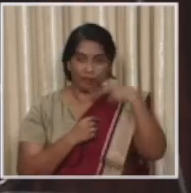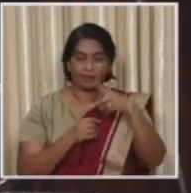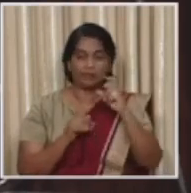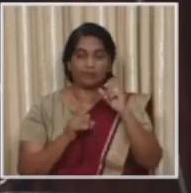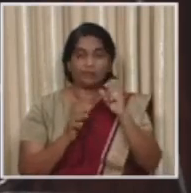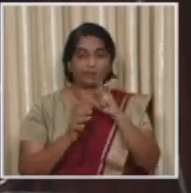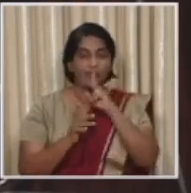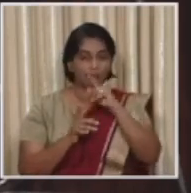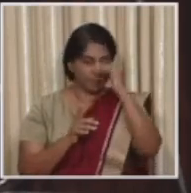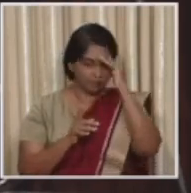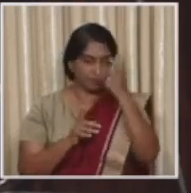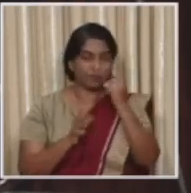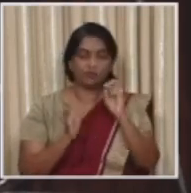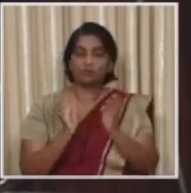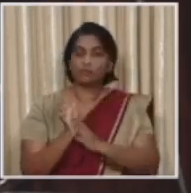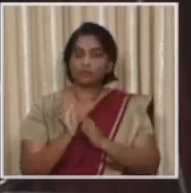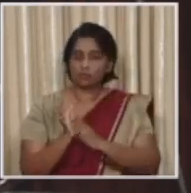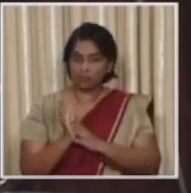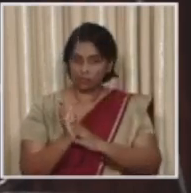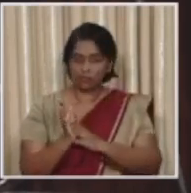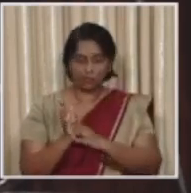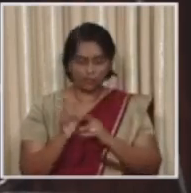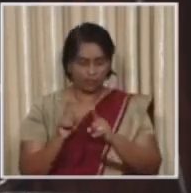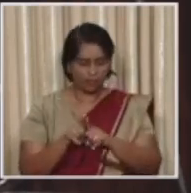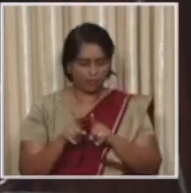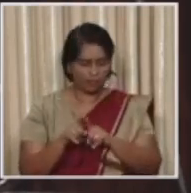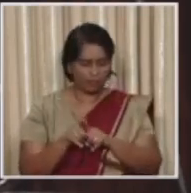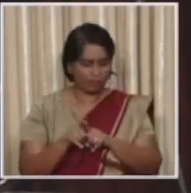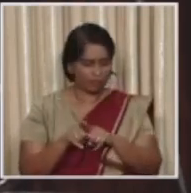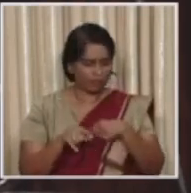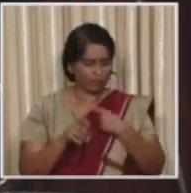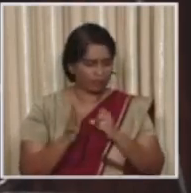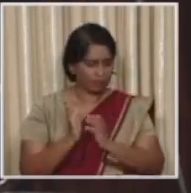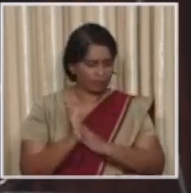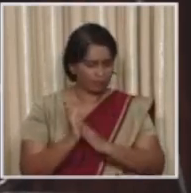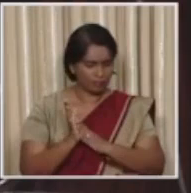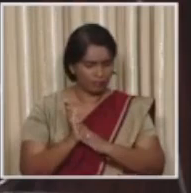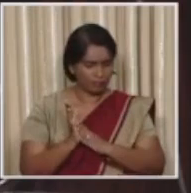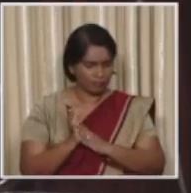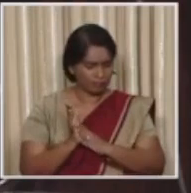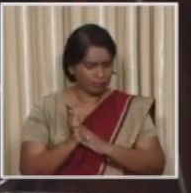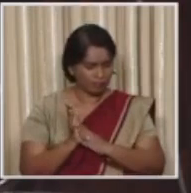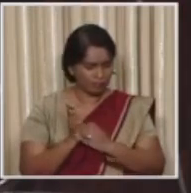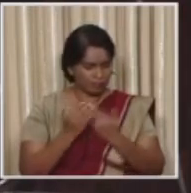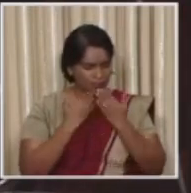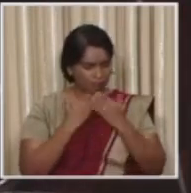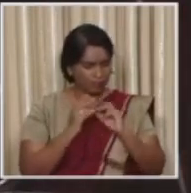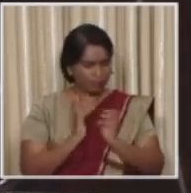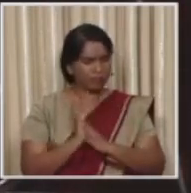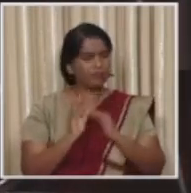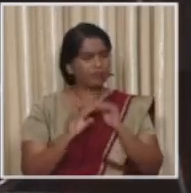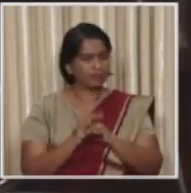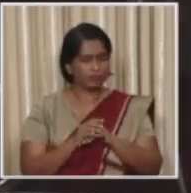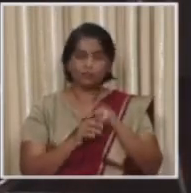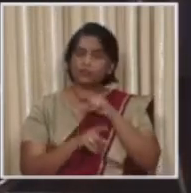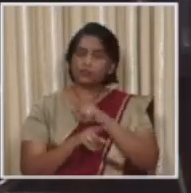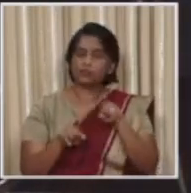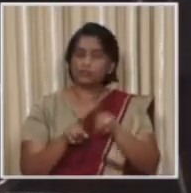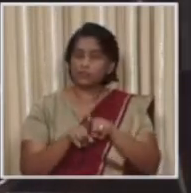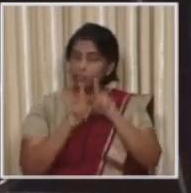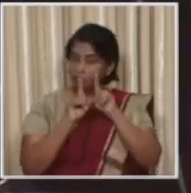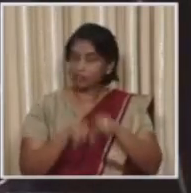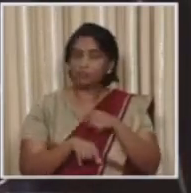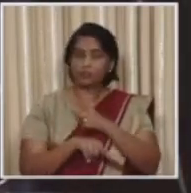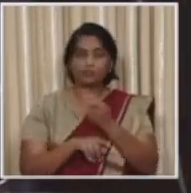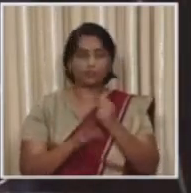කාරක සභාවේ සභාපතිතුමා සහ තවත් කාරක සභාවක සභාපතිතුමින් උපදේශක කමිටුවක් පත් කරනවා. එතකොට එහෙම ගත්තොත්